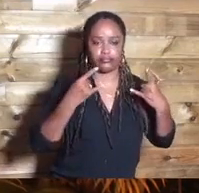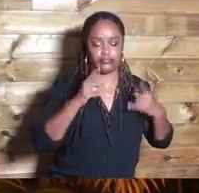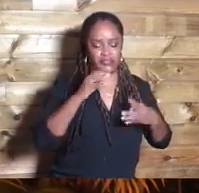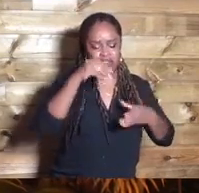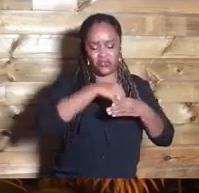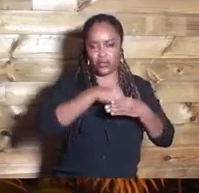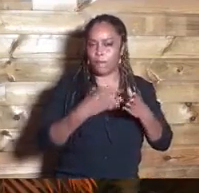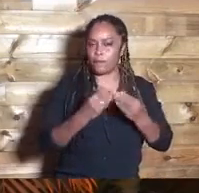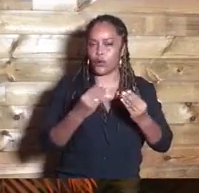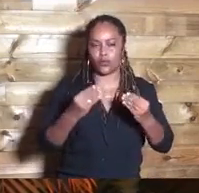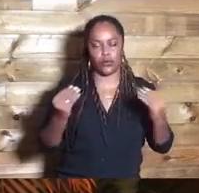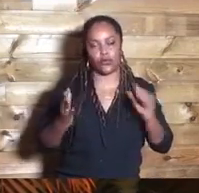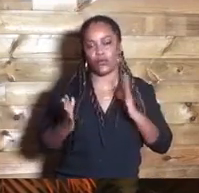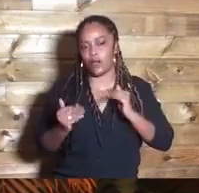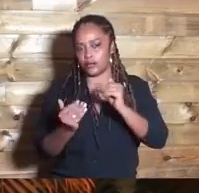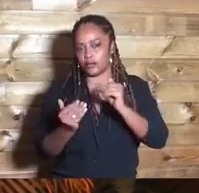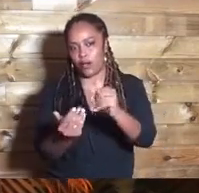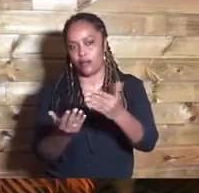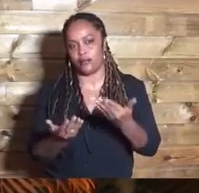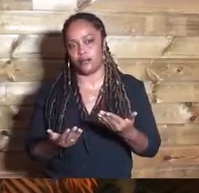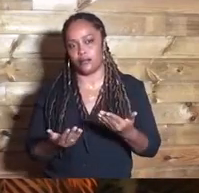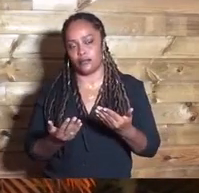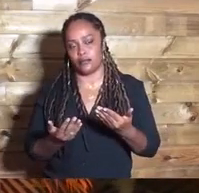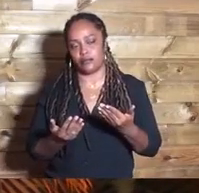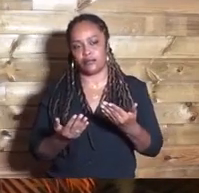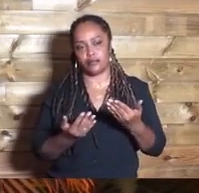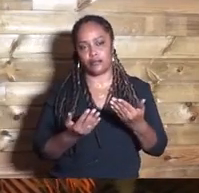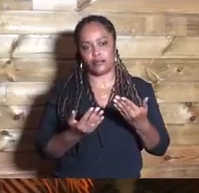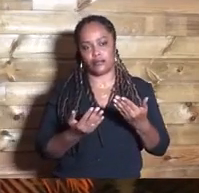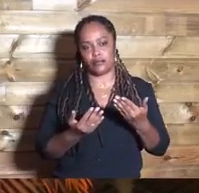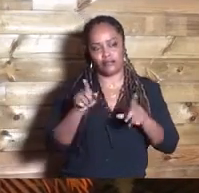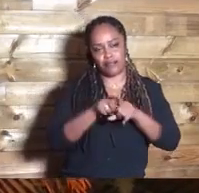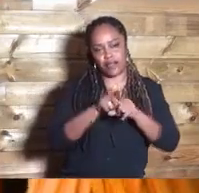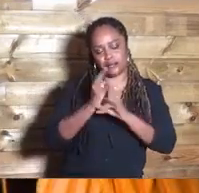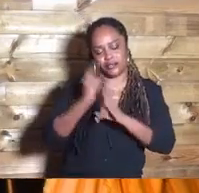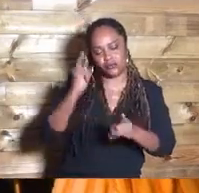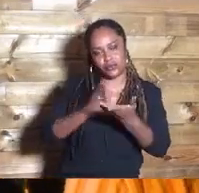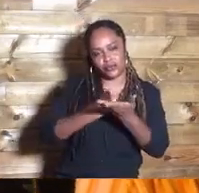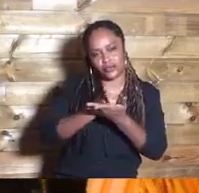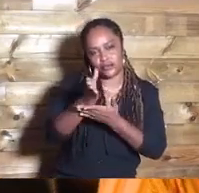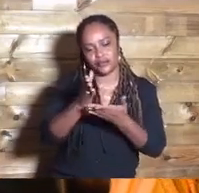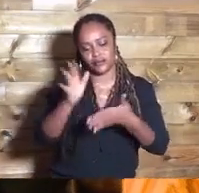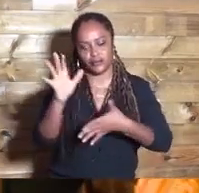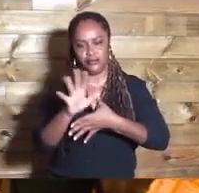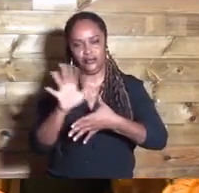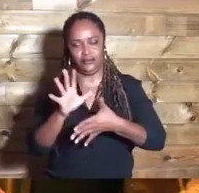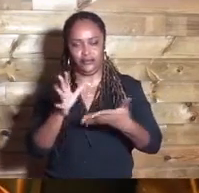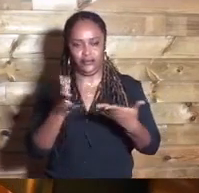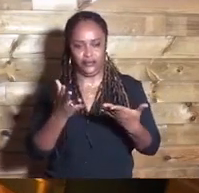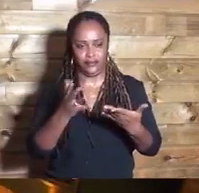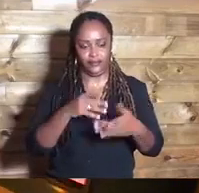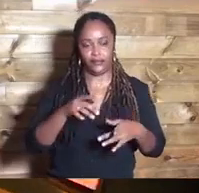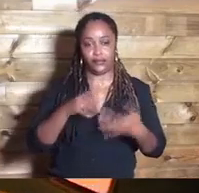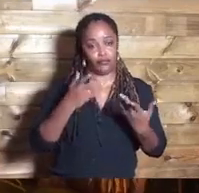d'espoir. L'ANG va dans le sens de l'histoire de la Guadeloupe, de mon point de vue. La prise en main et l'appropriation du drapeau